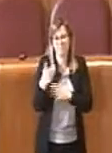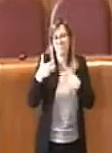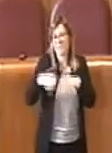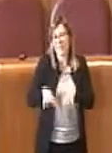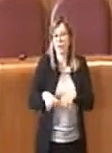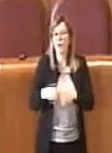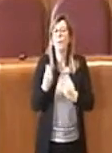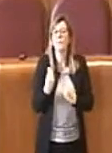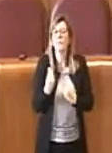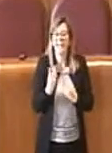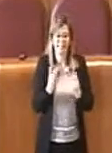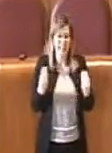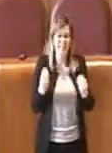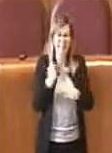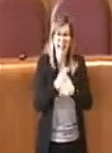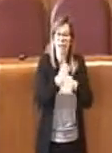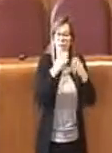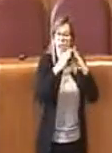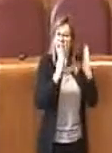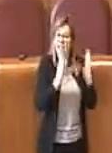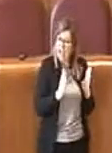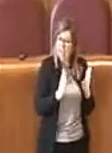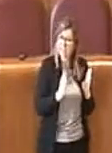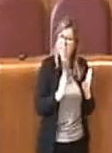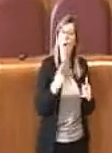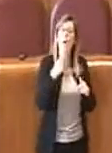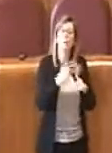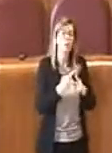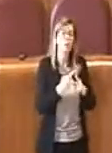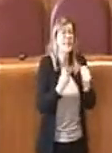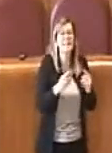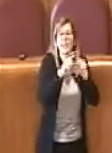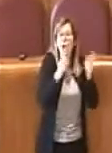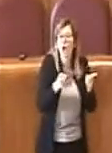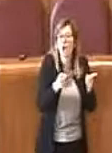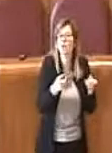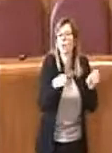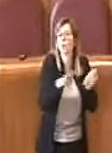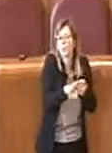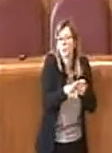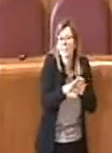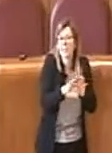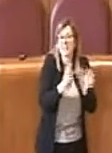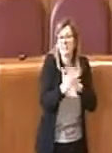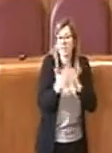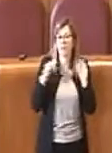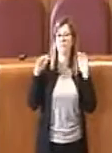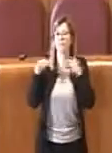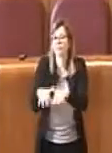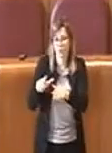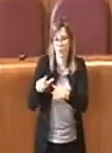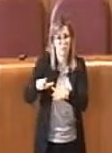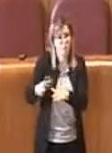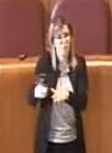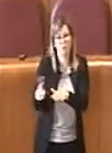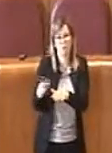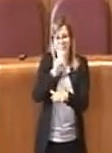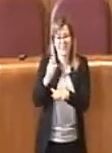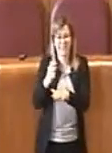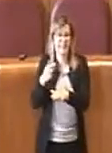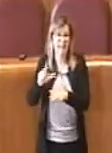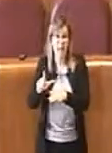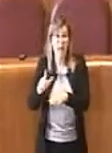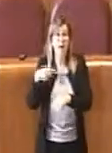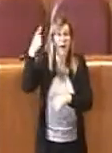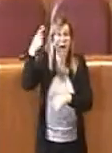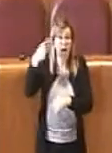parte delle attività commerciali ai ne sono ancora se quindi chiaramente quando riprenderà ad essere un attrattore il centro storico